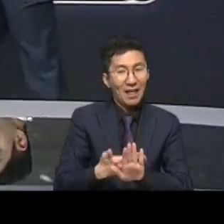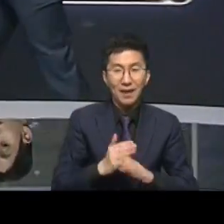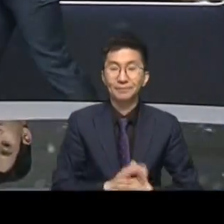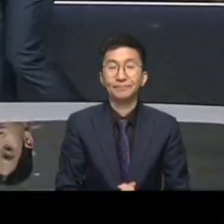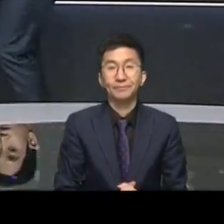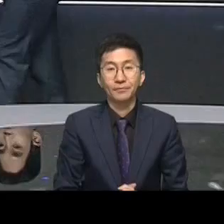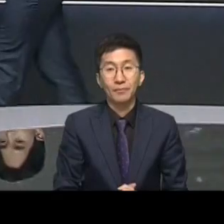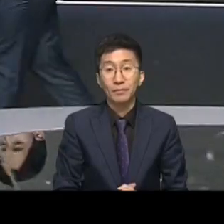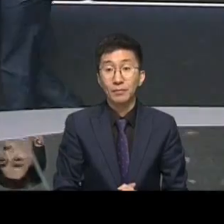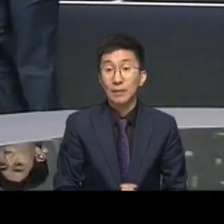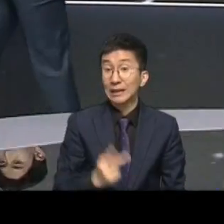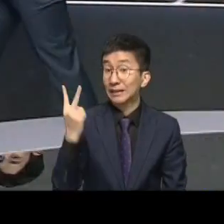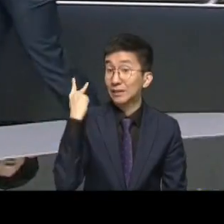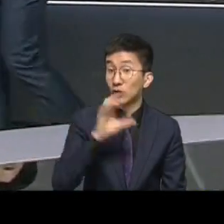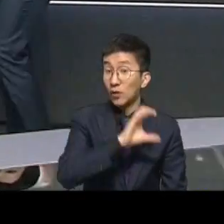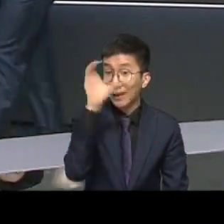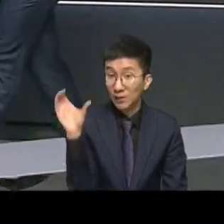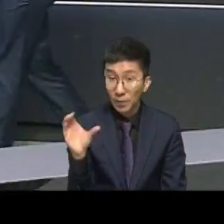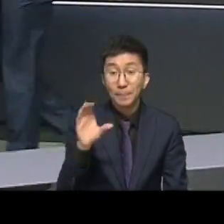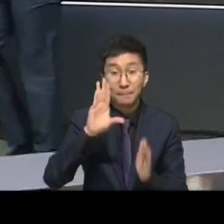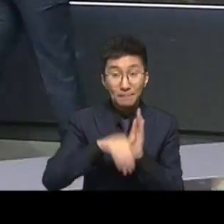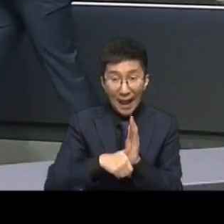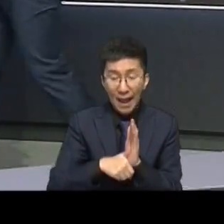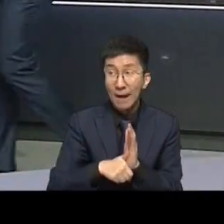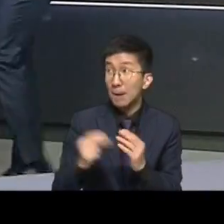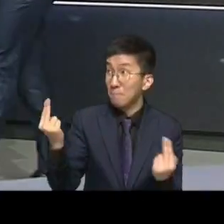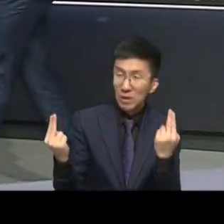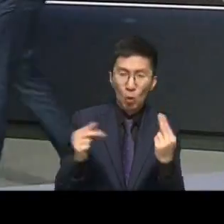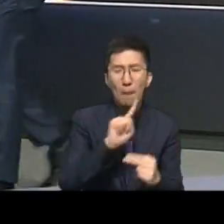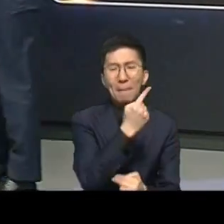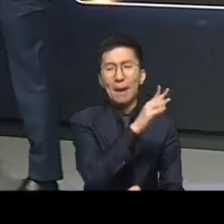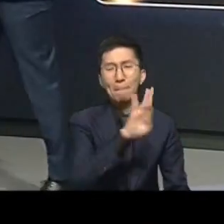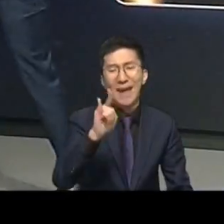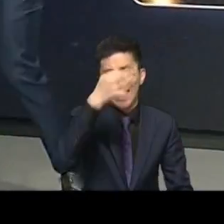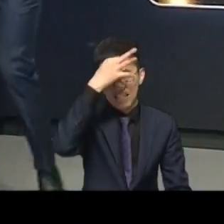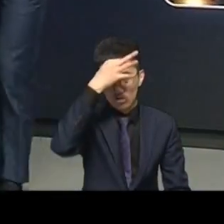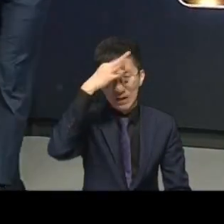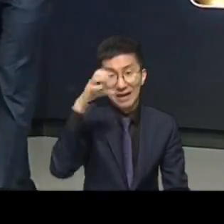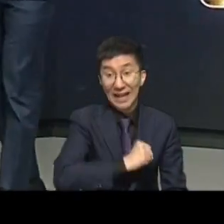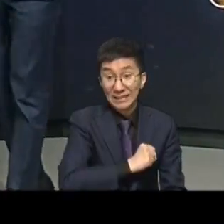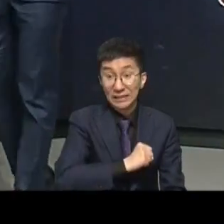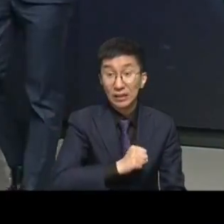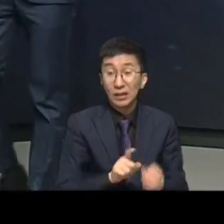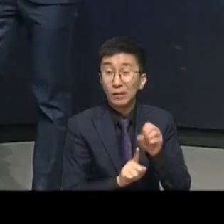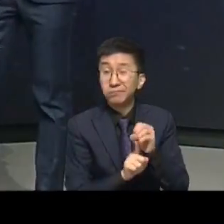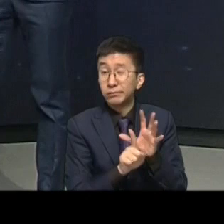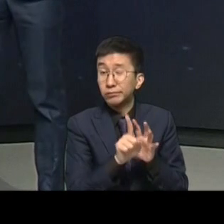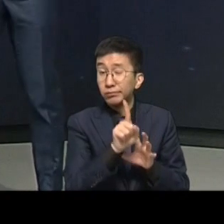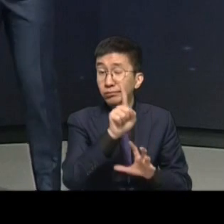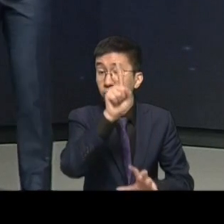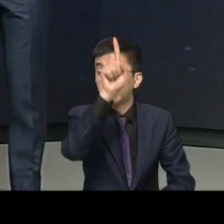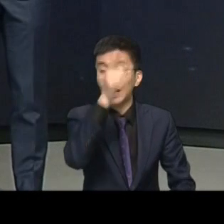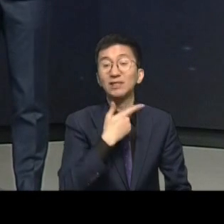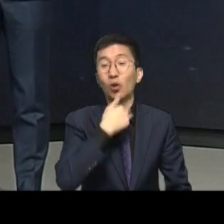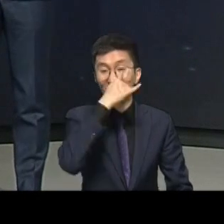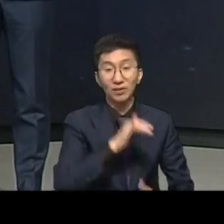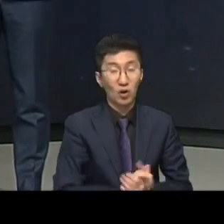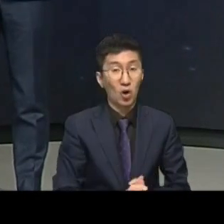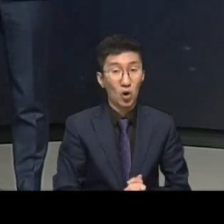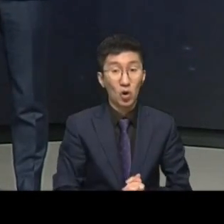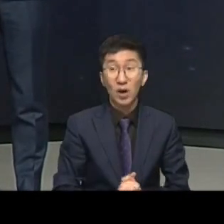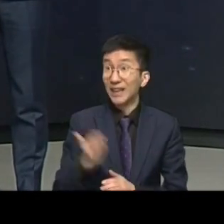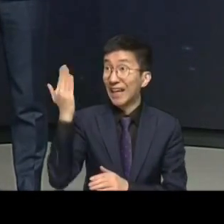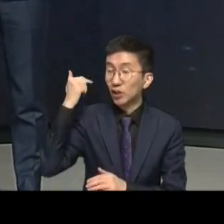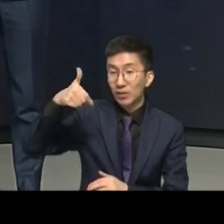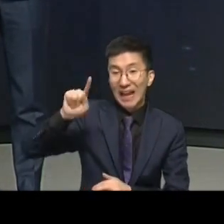그제 허블 망원경의 100배 성능을 가진 제임스 웹이 우주를 향해 날아갔습니다. 허블이 주로